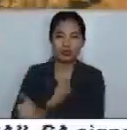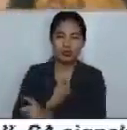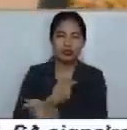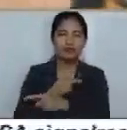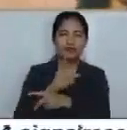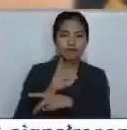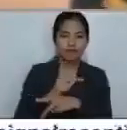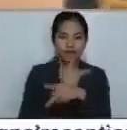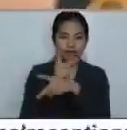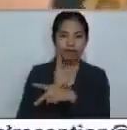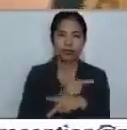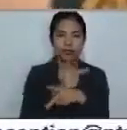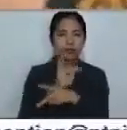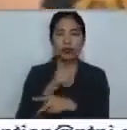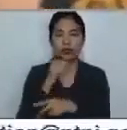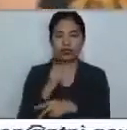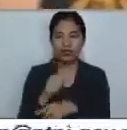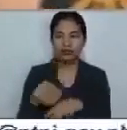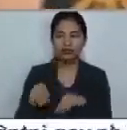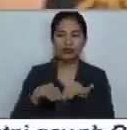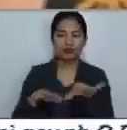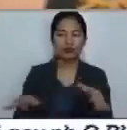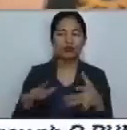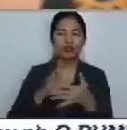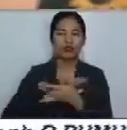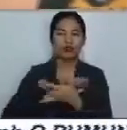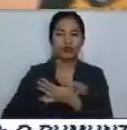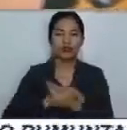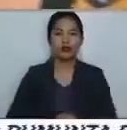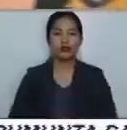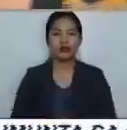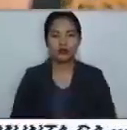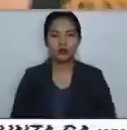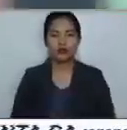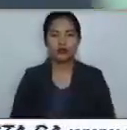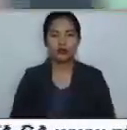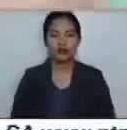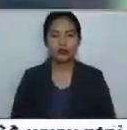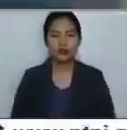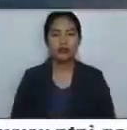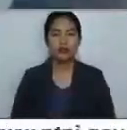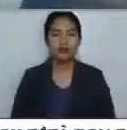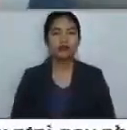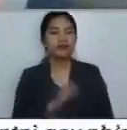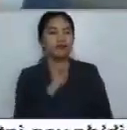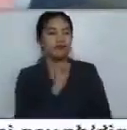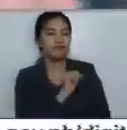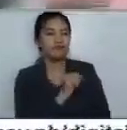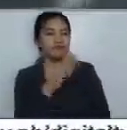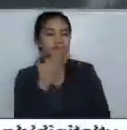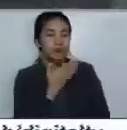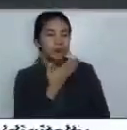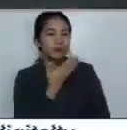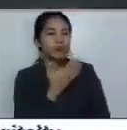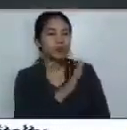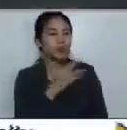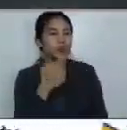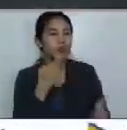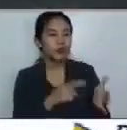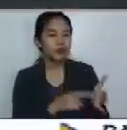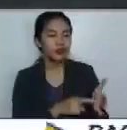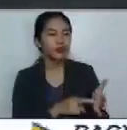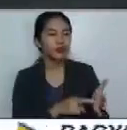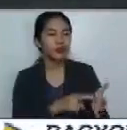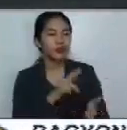ng Taguig na ipagpapatuloy nila ang community-based vaccination sa pamagitan po ng kanilang mobile vaccination